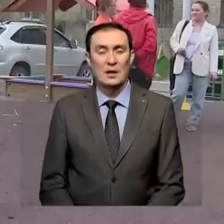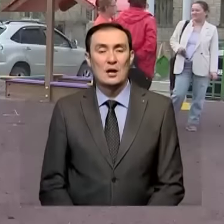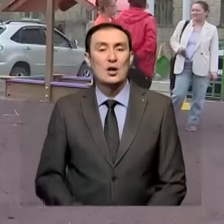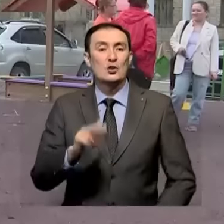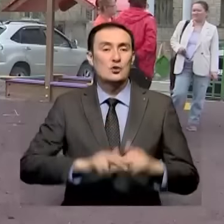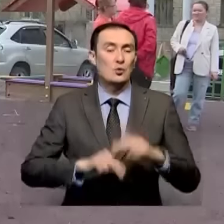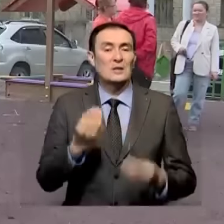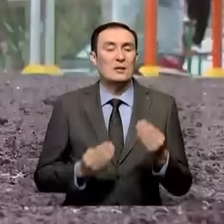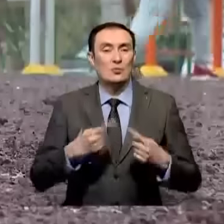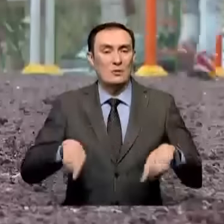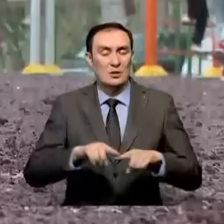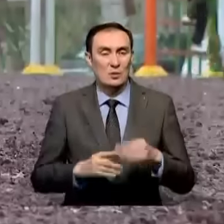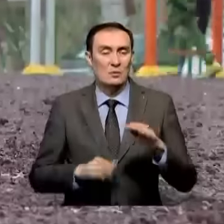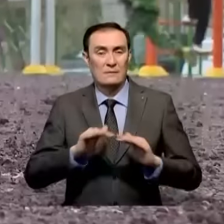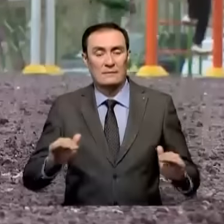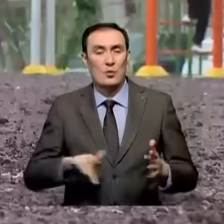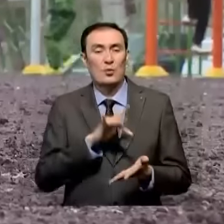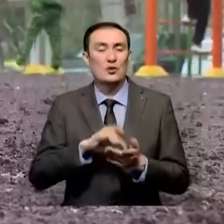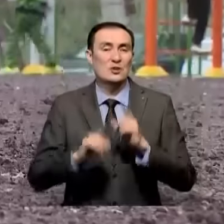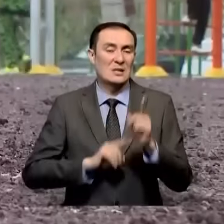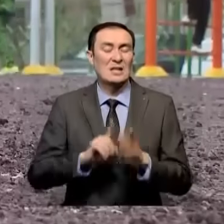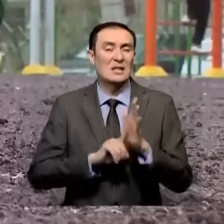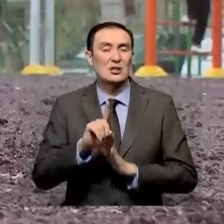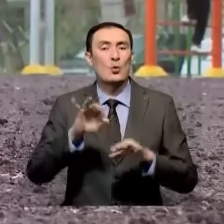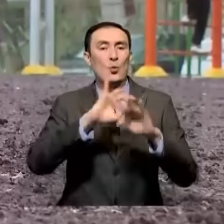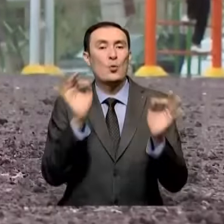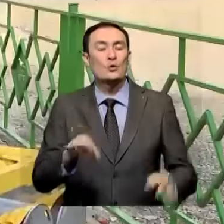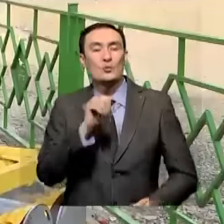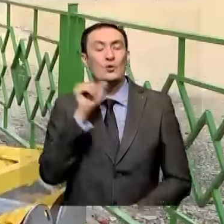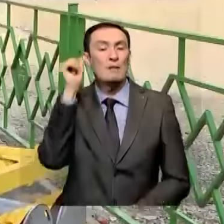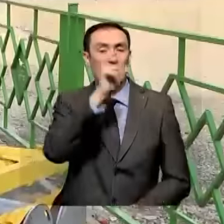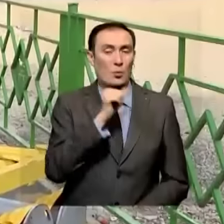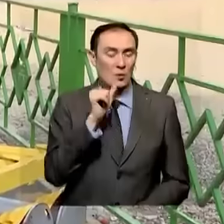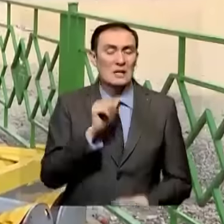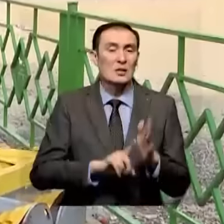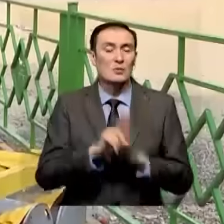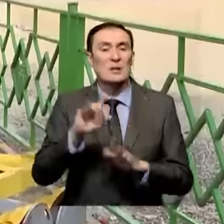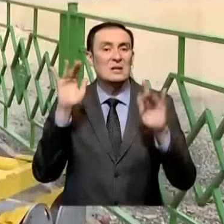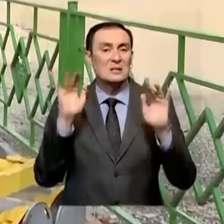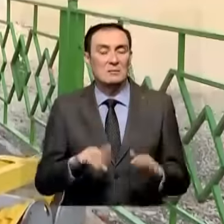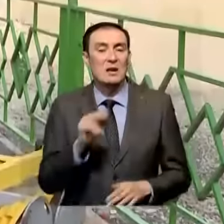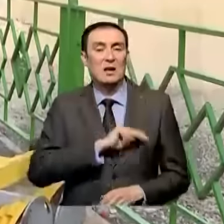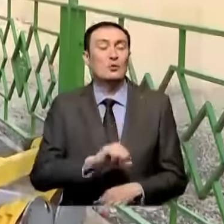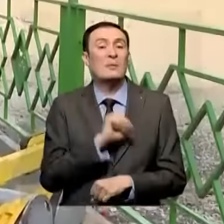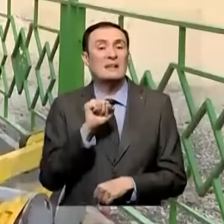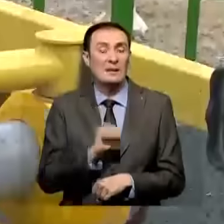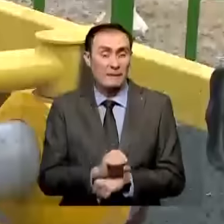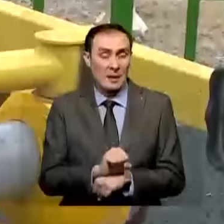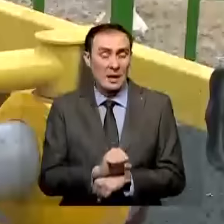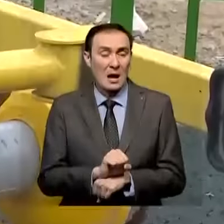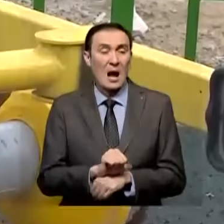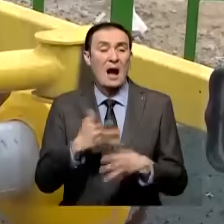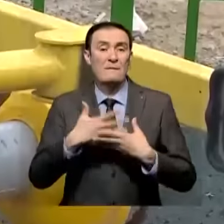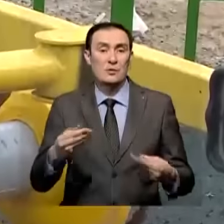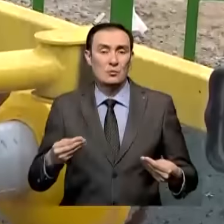Сооружать детскую площадку в одном из дворов Жасказгана начали еще осенью прошлого года. С наступлением зимы работу приостановили. А по